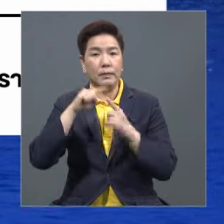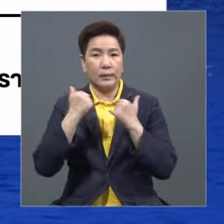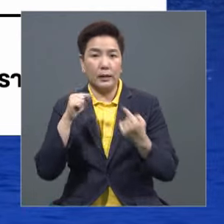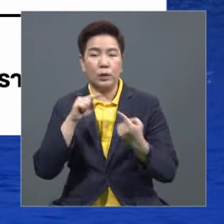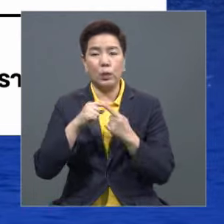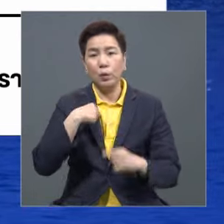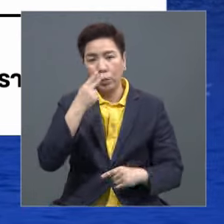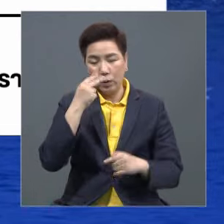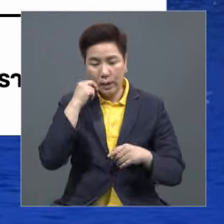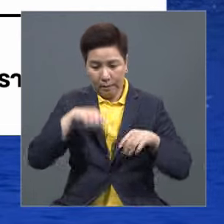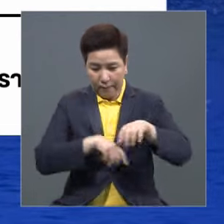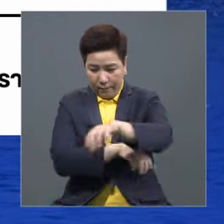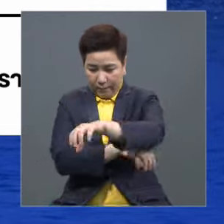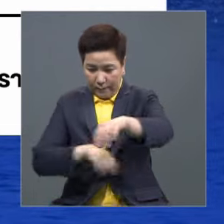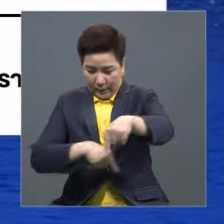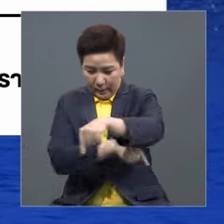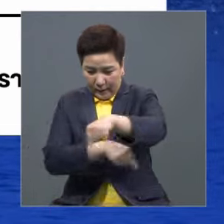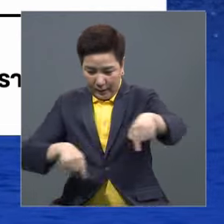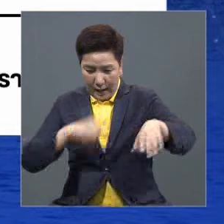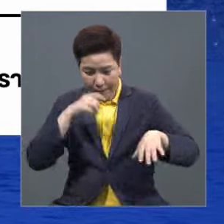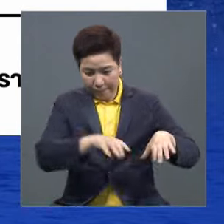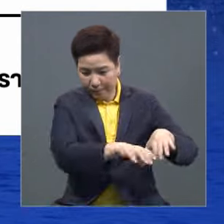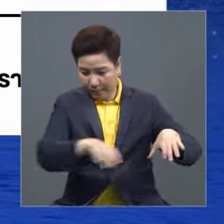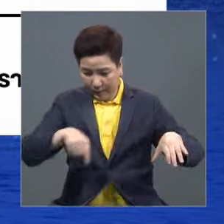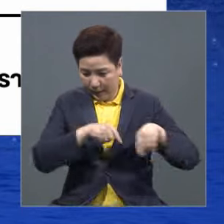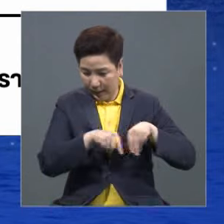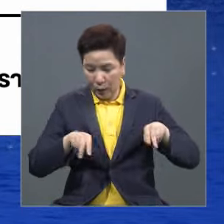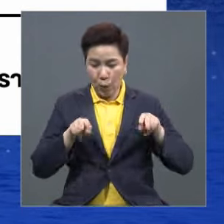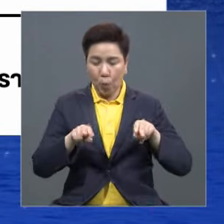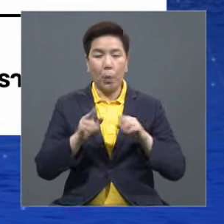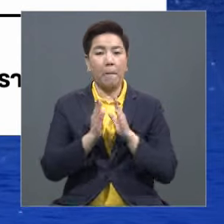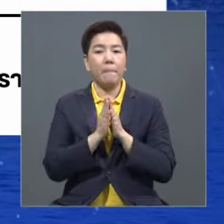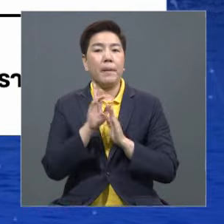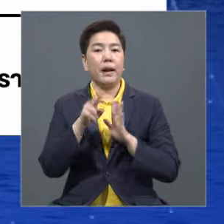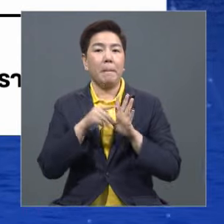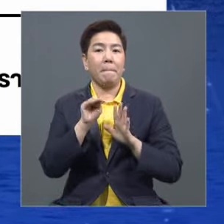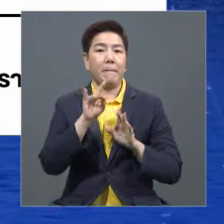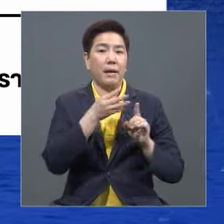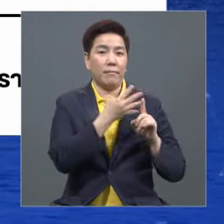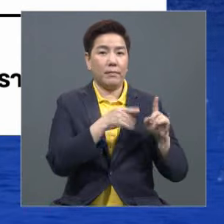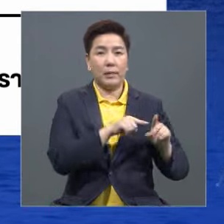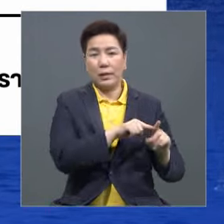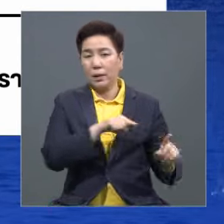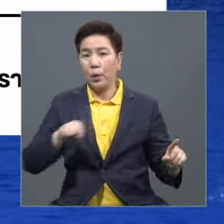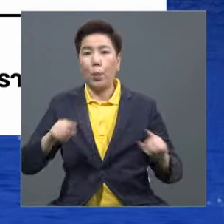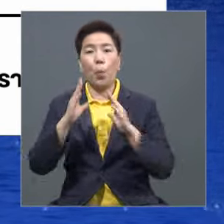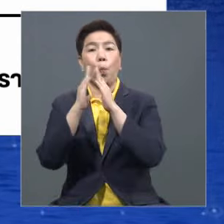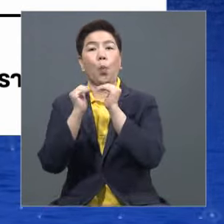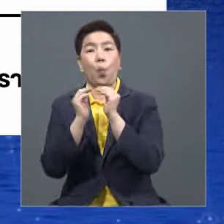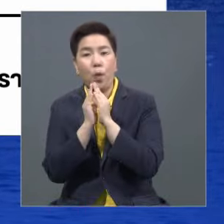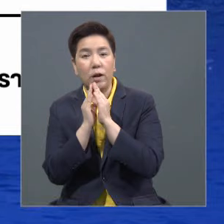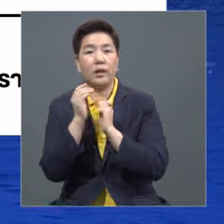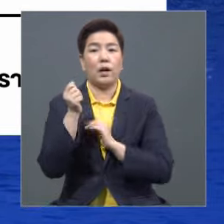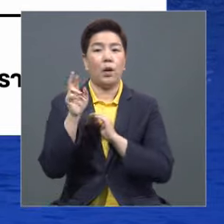ได้ตลอด 2ฝั่งแม่น้ำเจ้าพระยานะคะตั้งแต่ที่บริเวณสภาพระราม 8ถึงวัดอรุณราชวรารามตั้งแต่เวลา